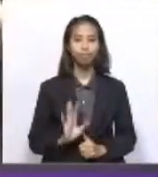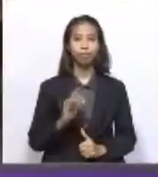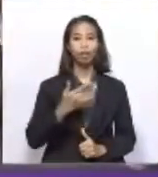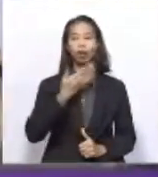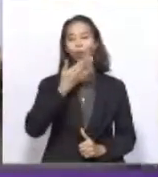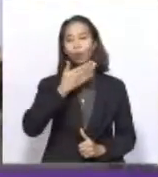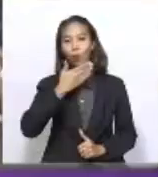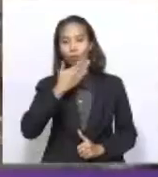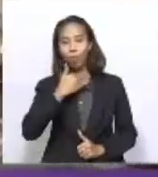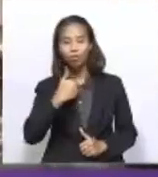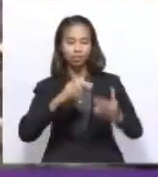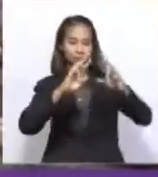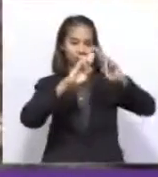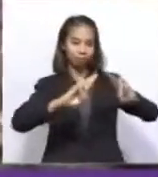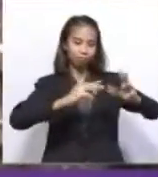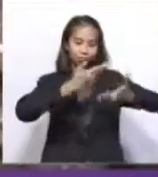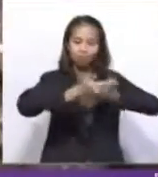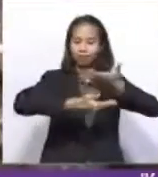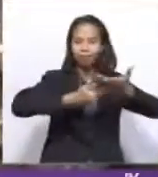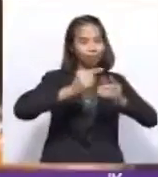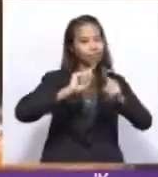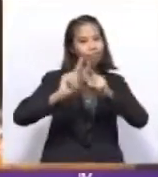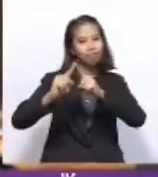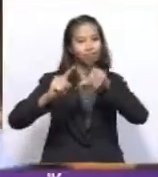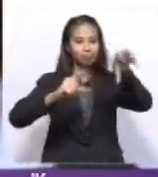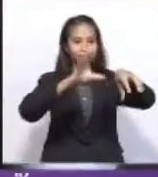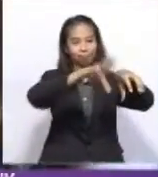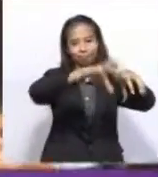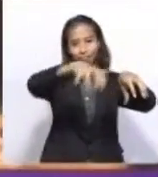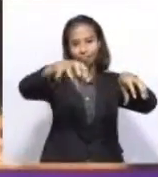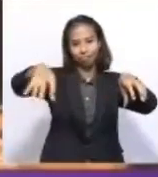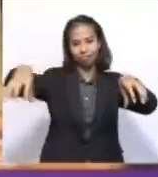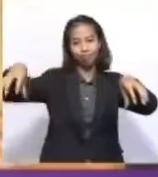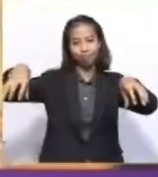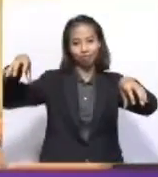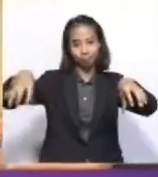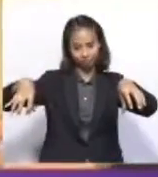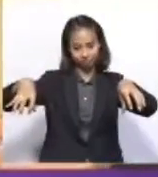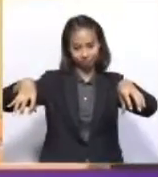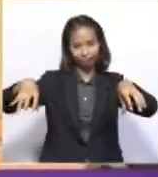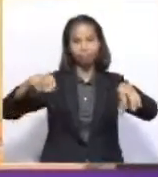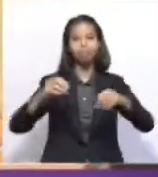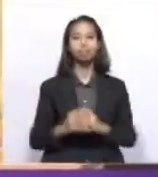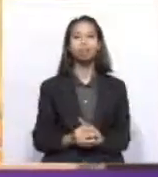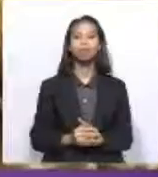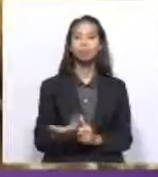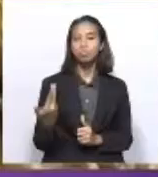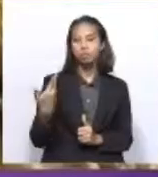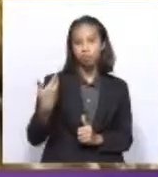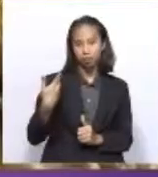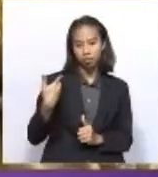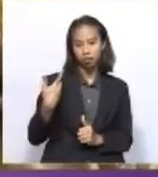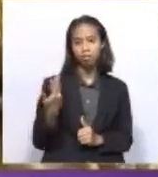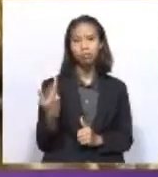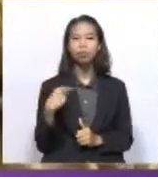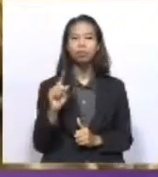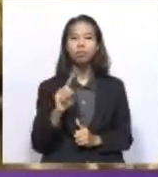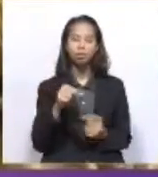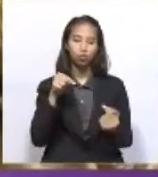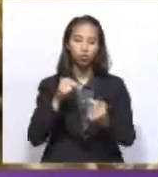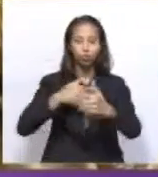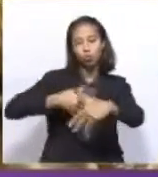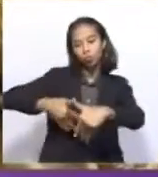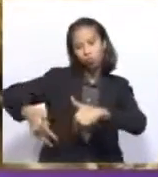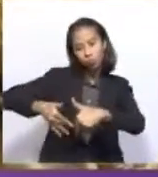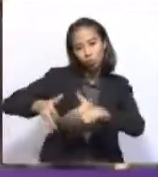เดินมาโซนร้านอาหารและร้านค้าตามแนวคิดใต้ร่มพระบรมโพธิสัมภารนะคะภายสืบสานชุมชน